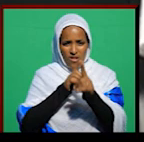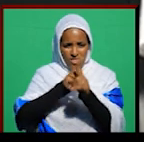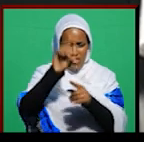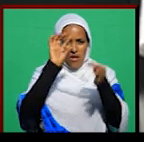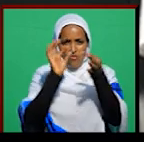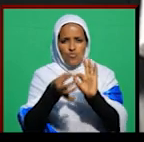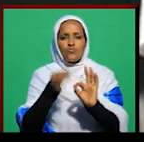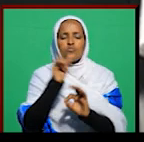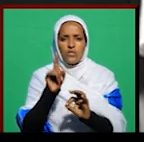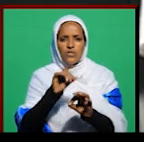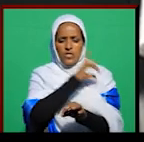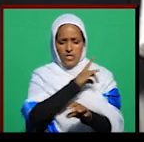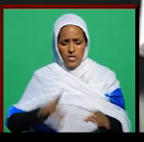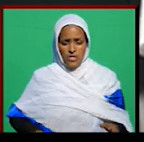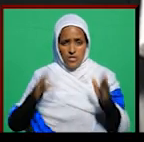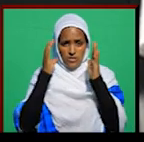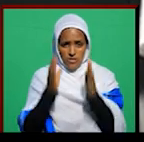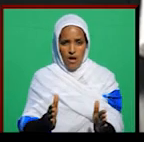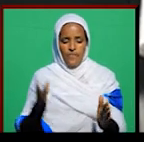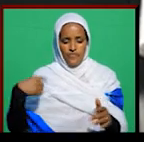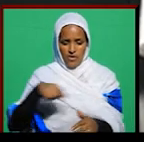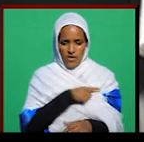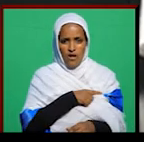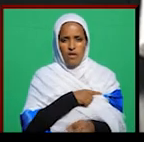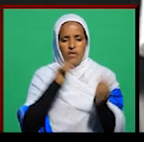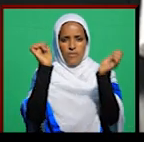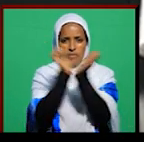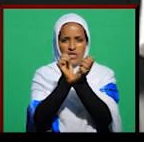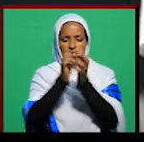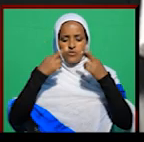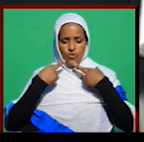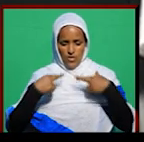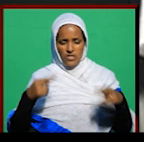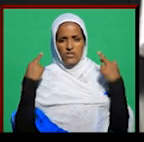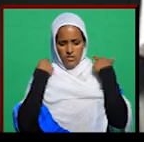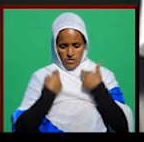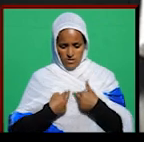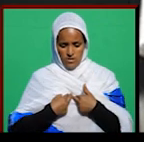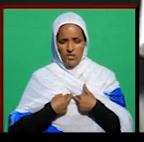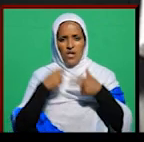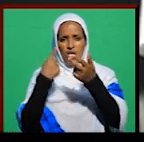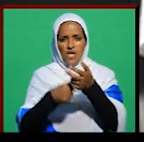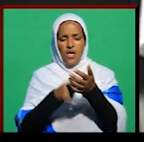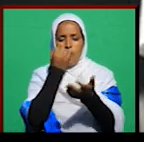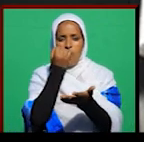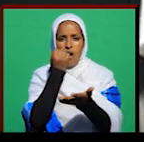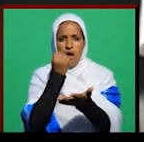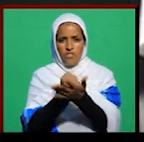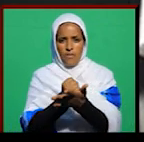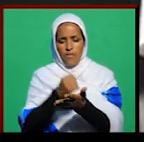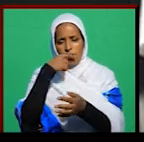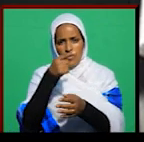ቀጥተኛ ትርጉሙ ክርስቲያኖች እኛ የምናስረው ክር ይህ ማተብ የሚለውን